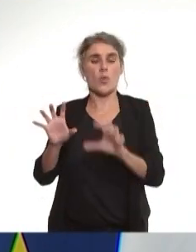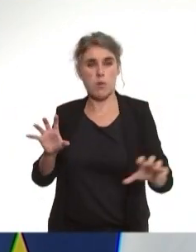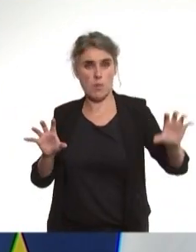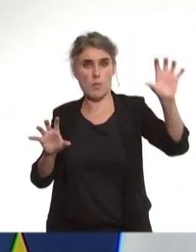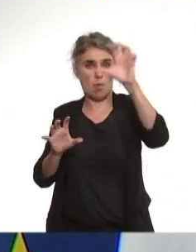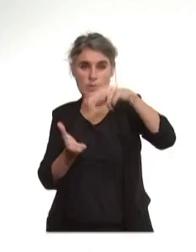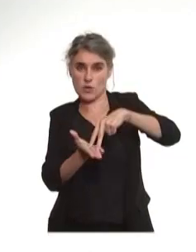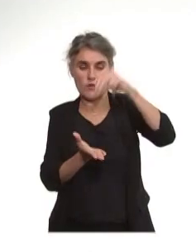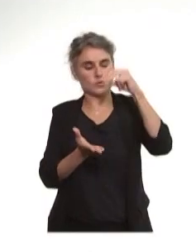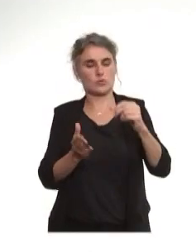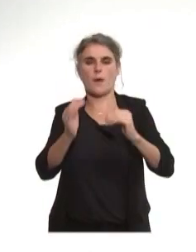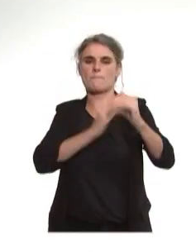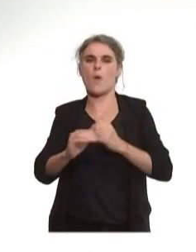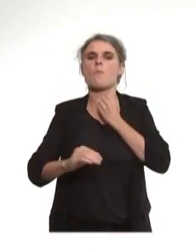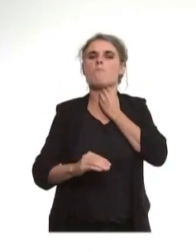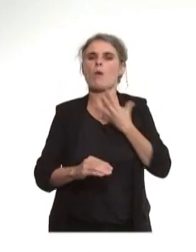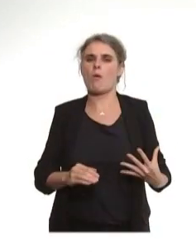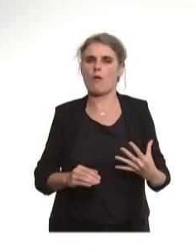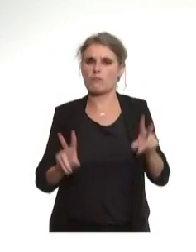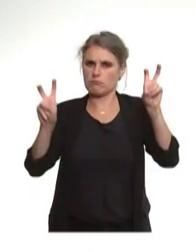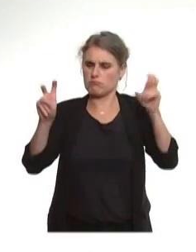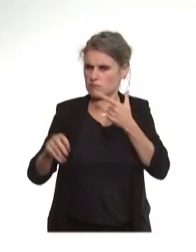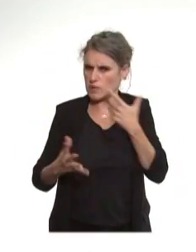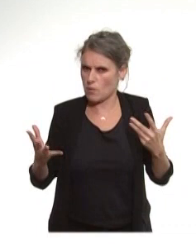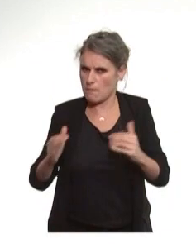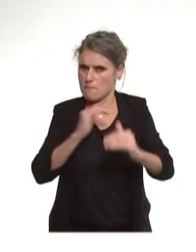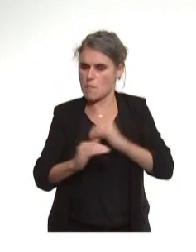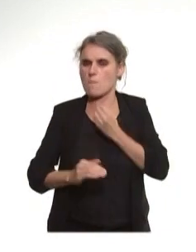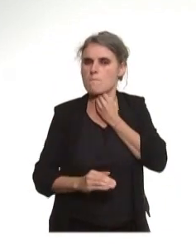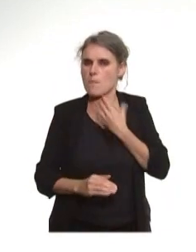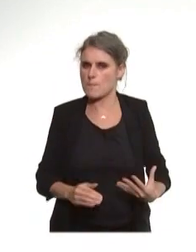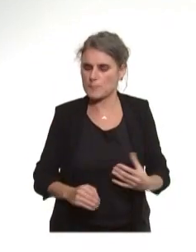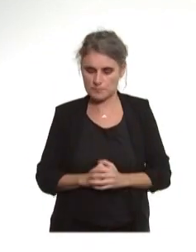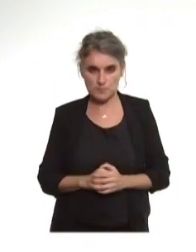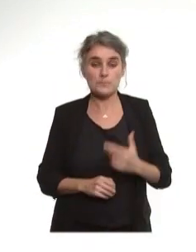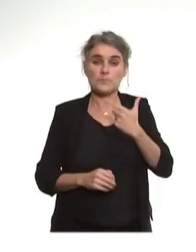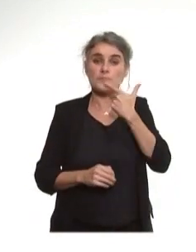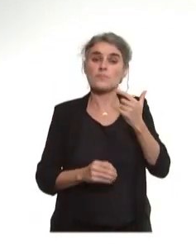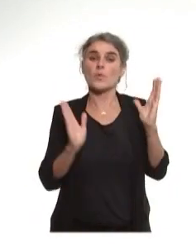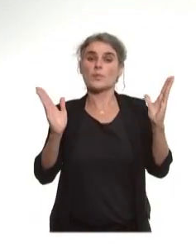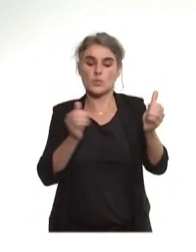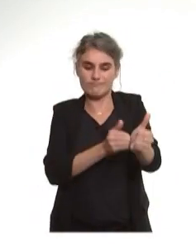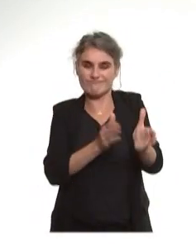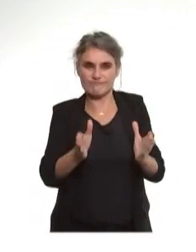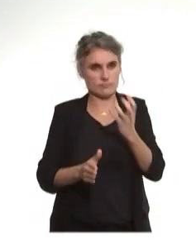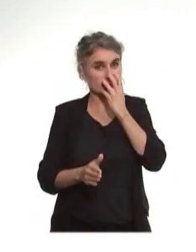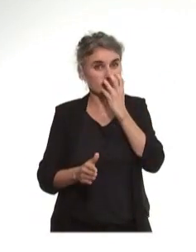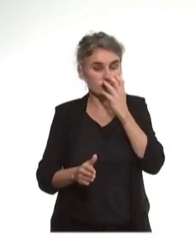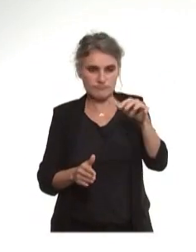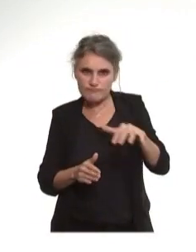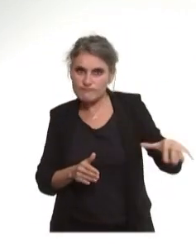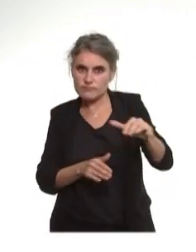franciliens qu'est ce que ça veut dire le plan blanc ça veut dire que la part de patients qu'aux vide en réanimation dans les hôpitaux franciliens